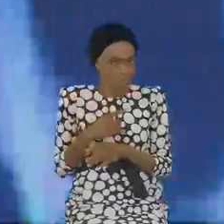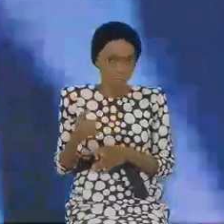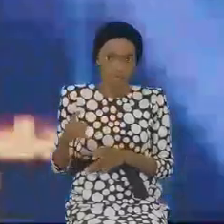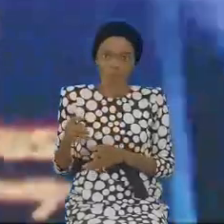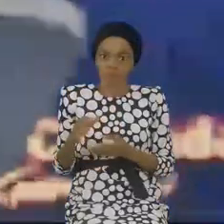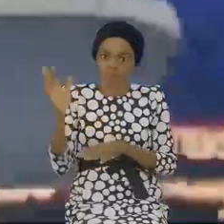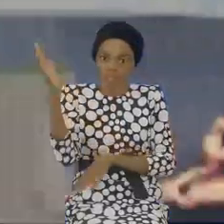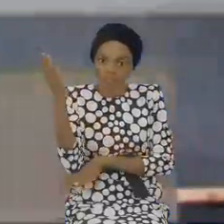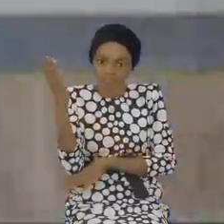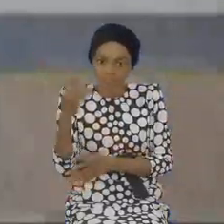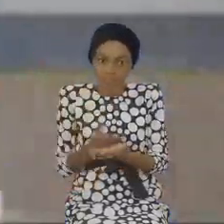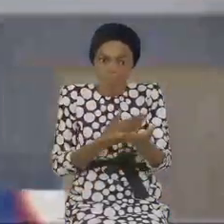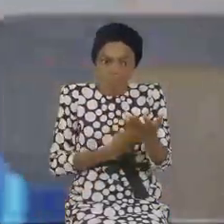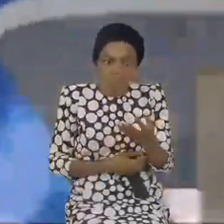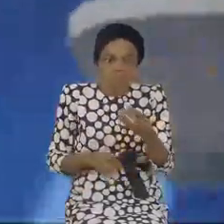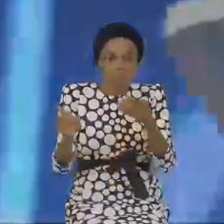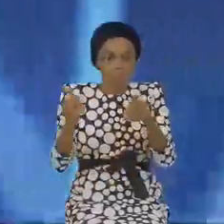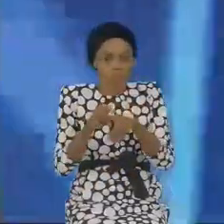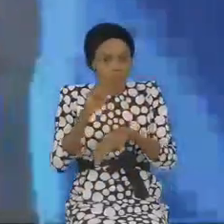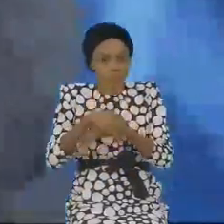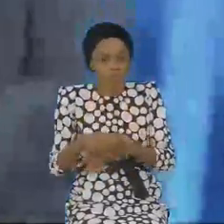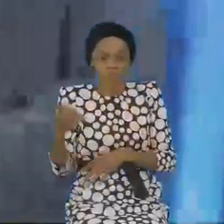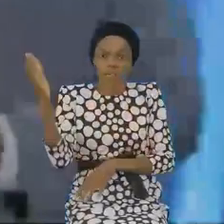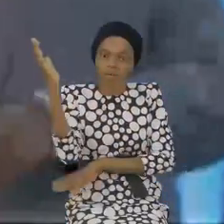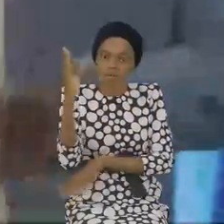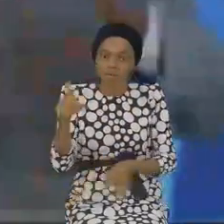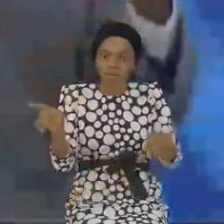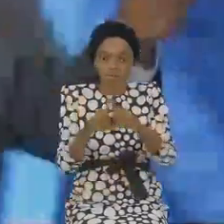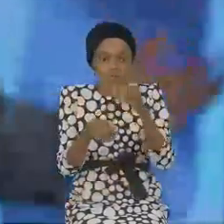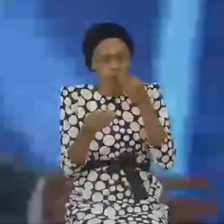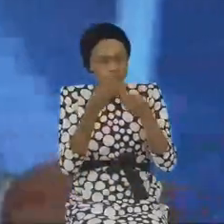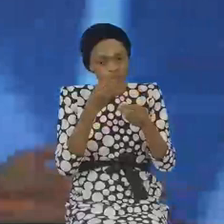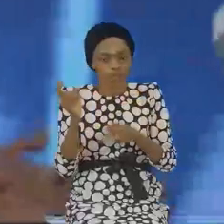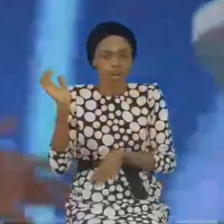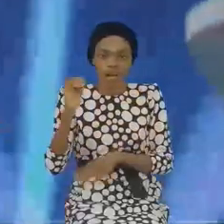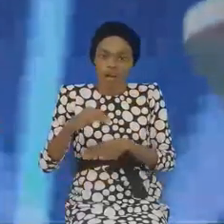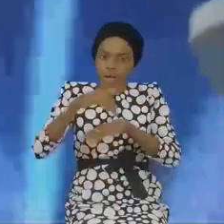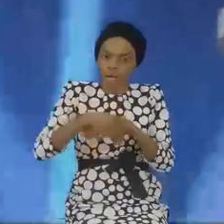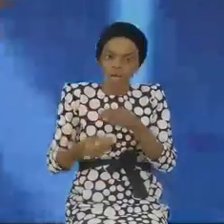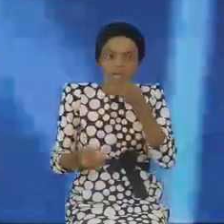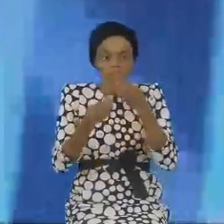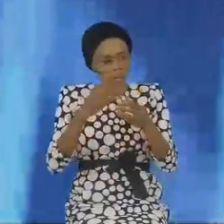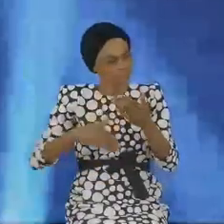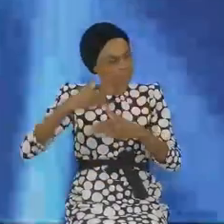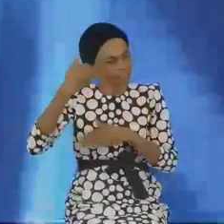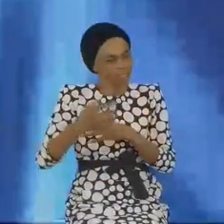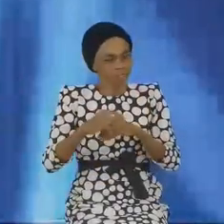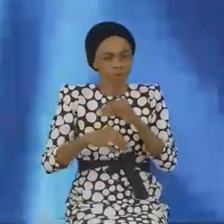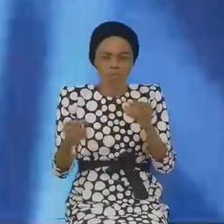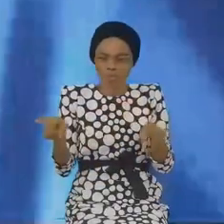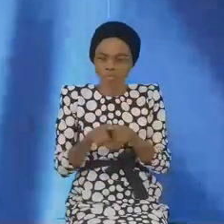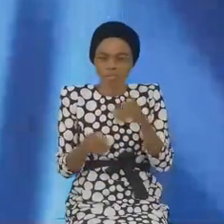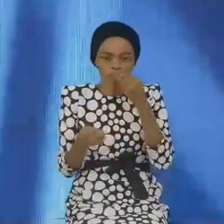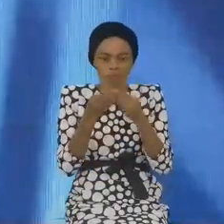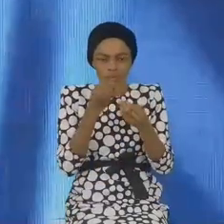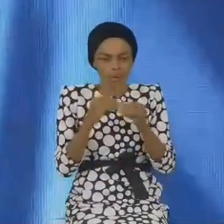même nourriture, et le soir, la même nourriture, et le lendemain, même nourriture, toute la semaine, même nourriture,